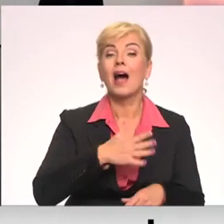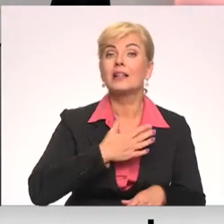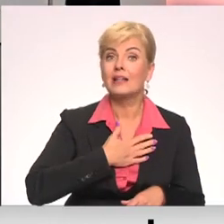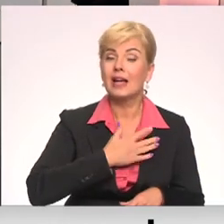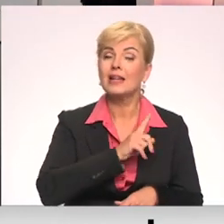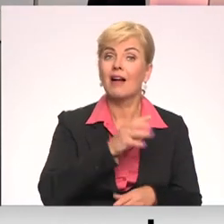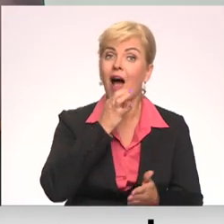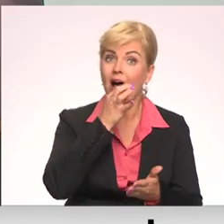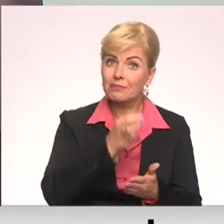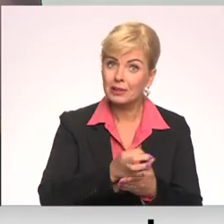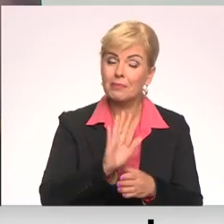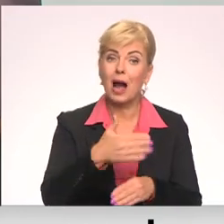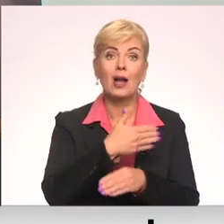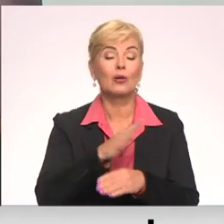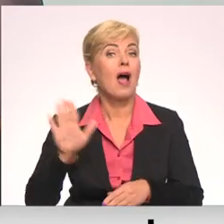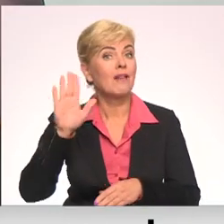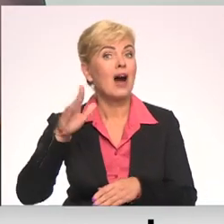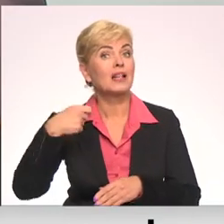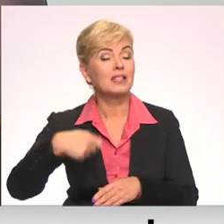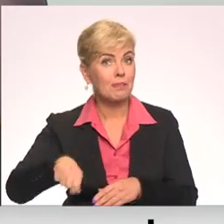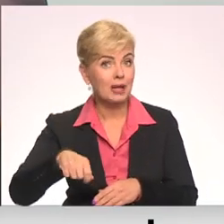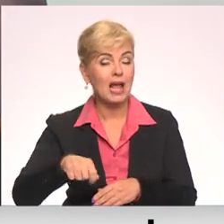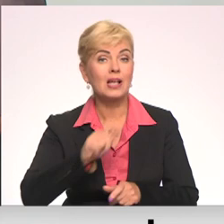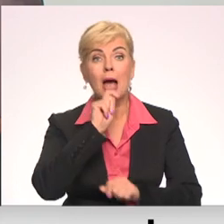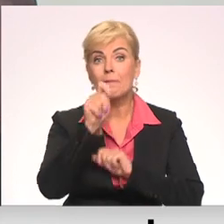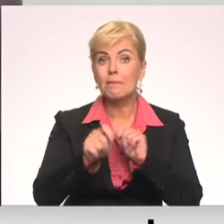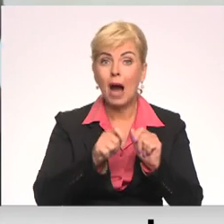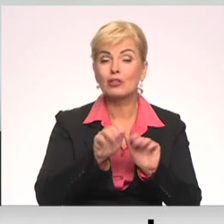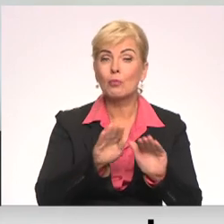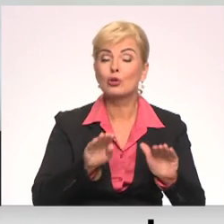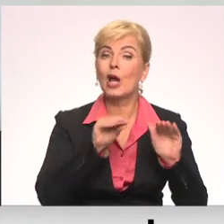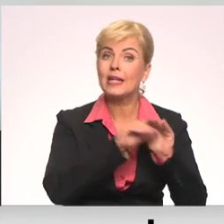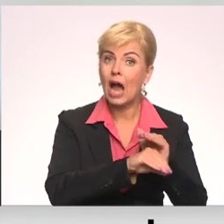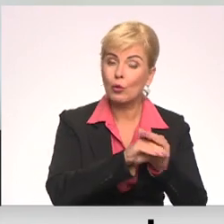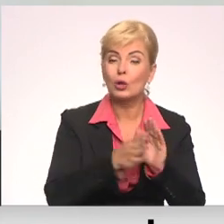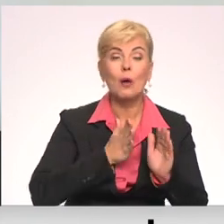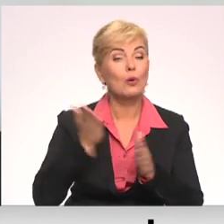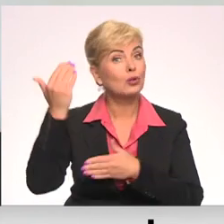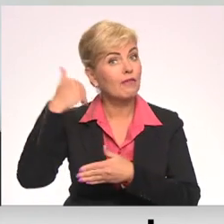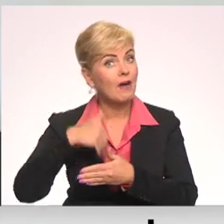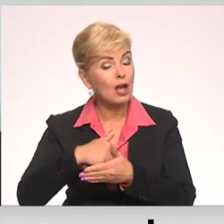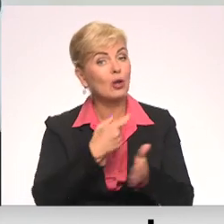par karogu. Valsts prezidents šodien arī pasniedz apbalvojumu muzejam par ieguldījumu mūsu vēstures